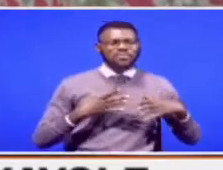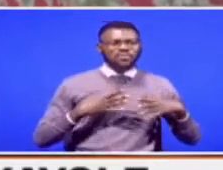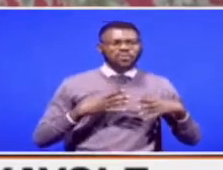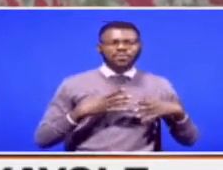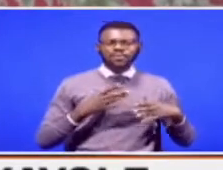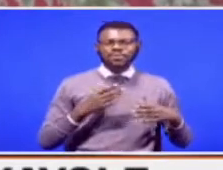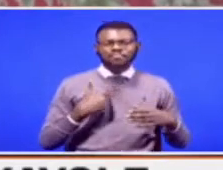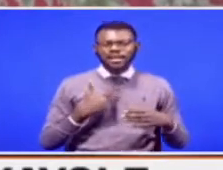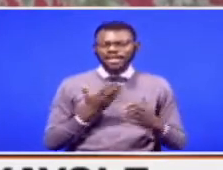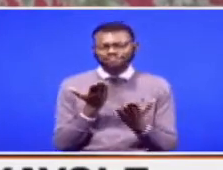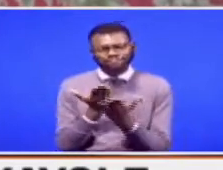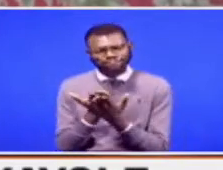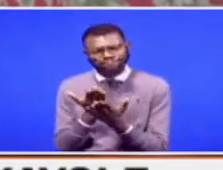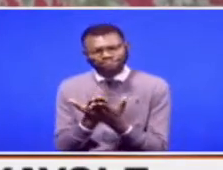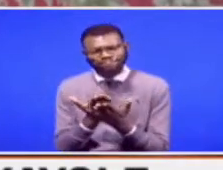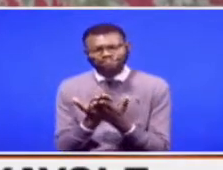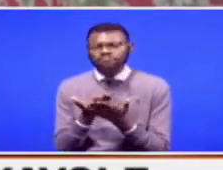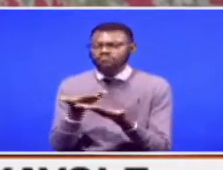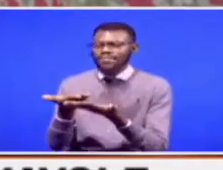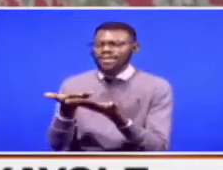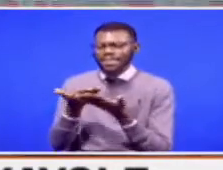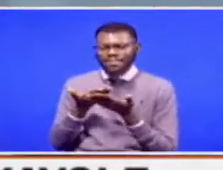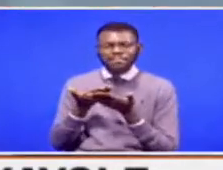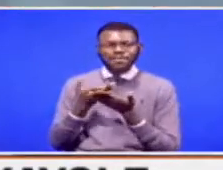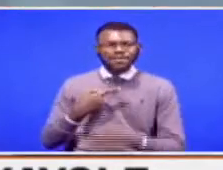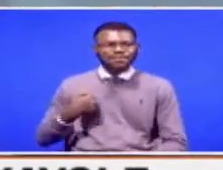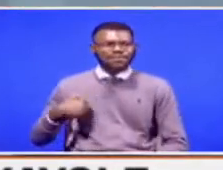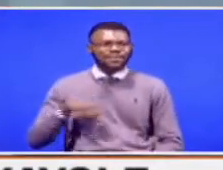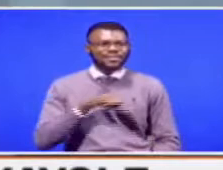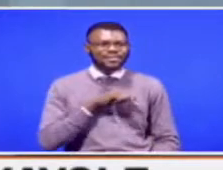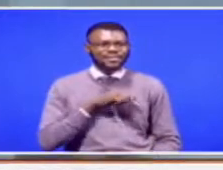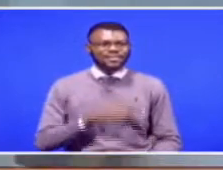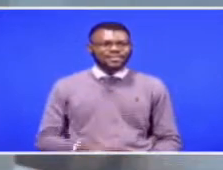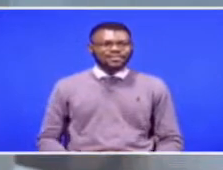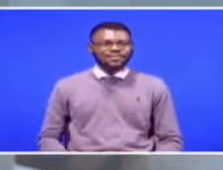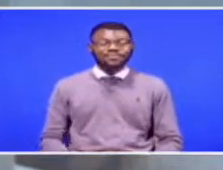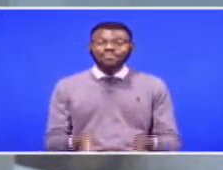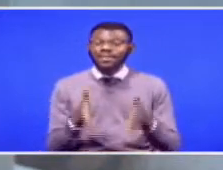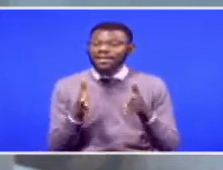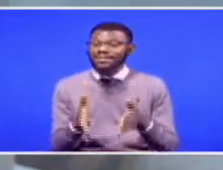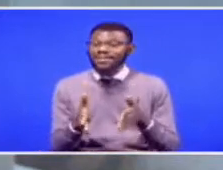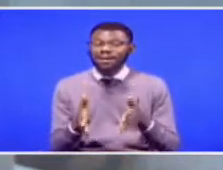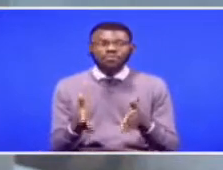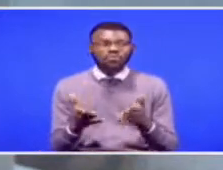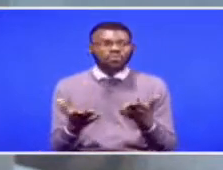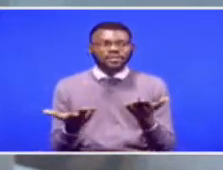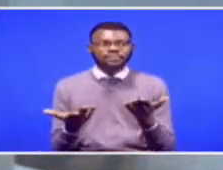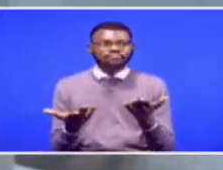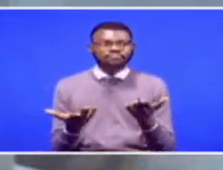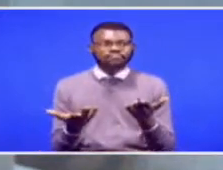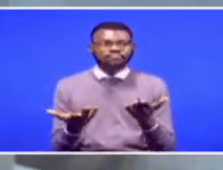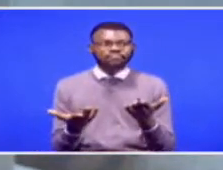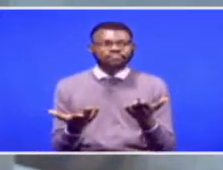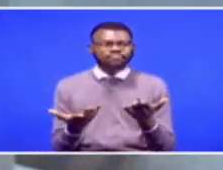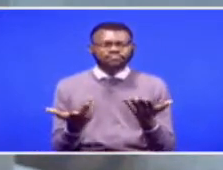usaidizi tusaidiwe sisi wakulima. Imebainika kuwa kutokuwa na ufahamu wa kutosha kuhusu masuala ya